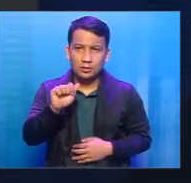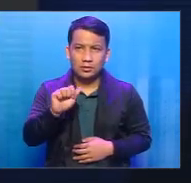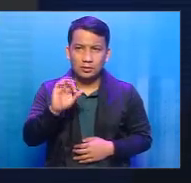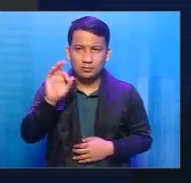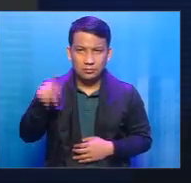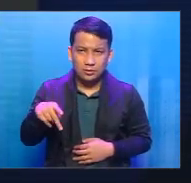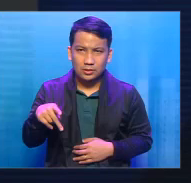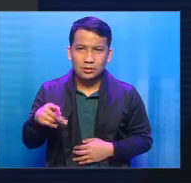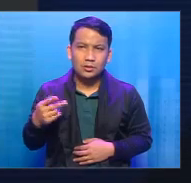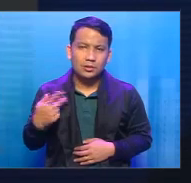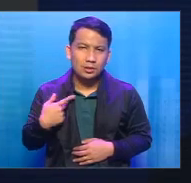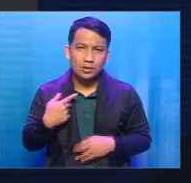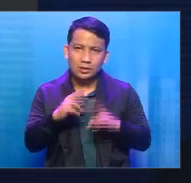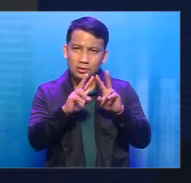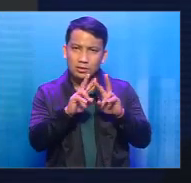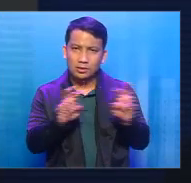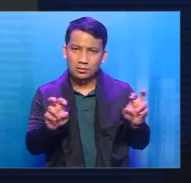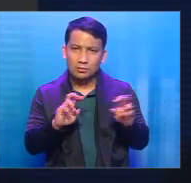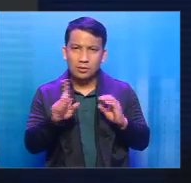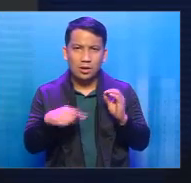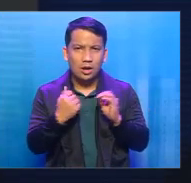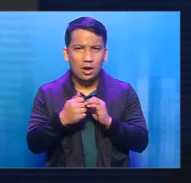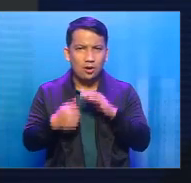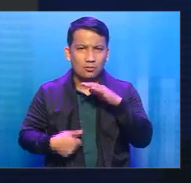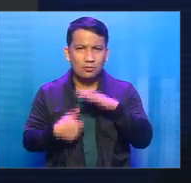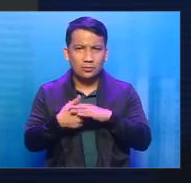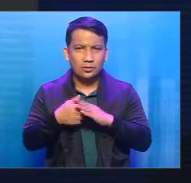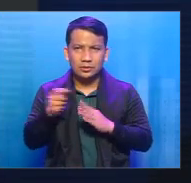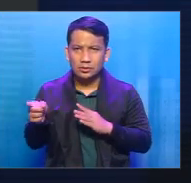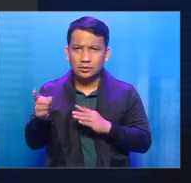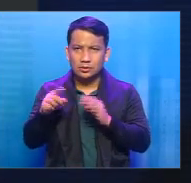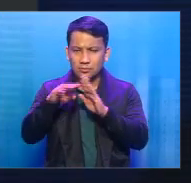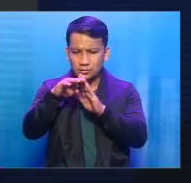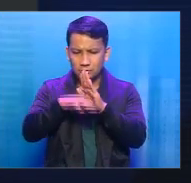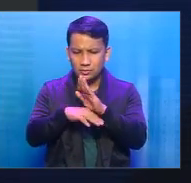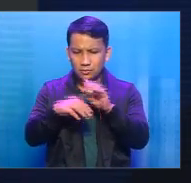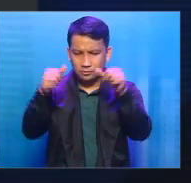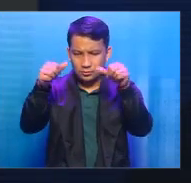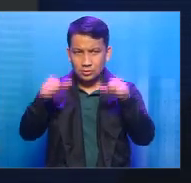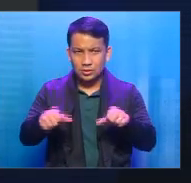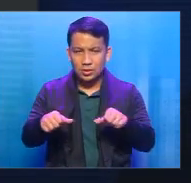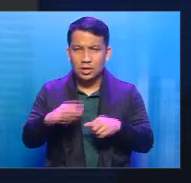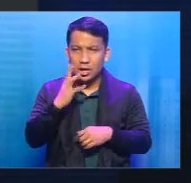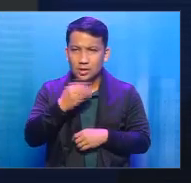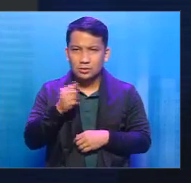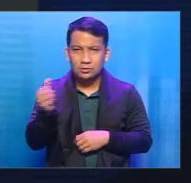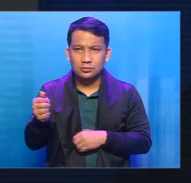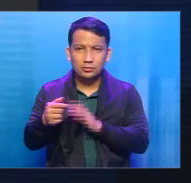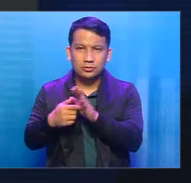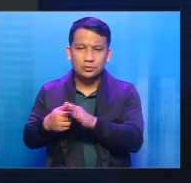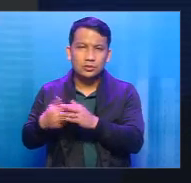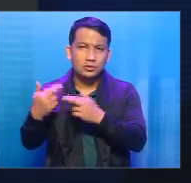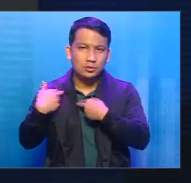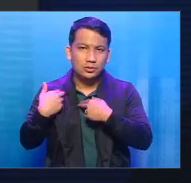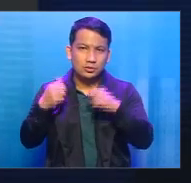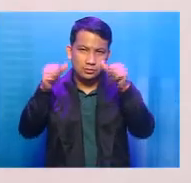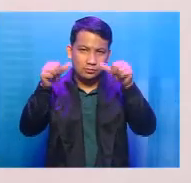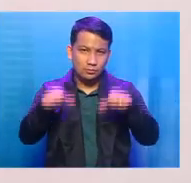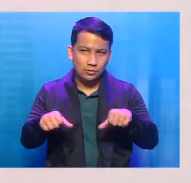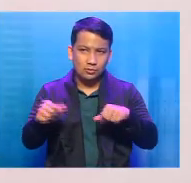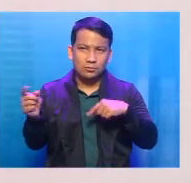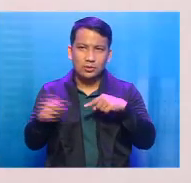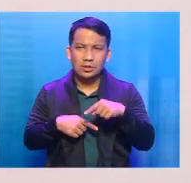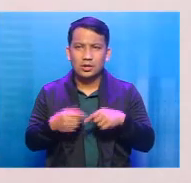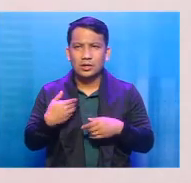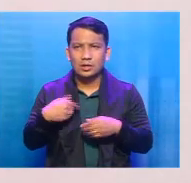at sinabing iimbestigahan nila kung paano lumabas ang nasabing listahan. Mananagot din umano ang mga nag-post nito.